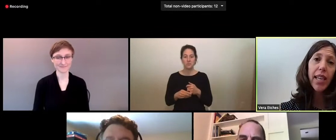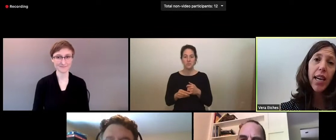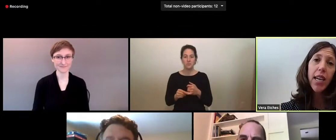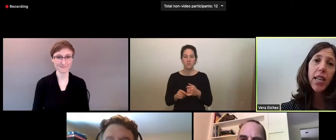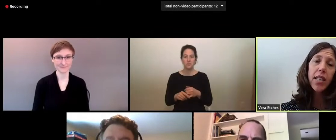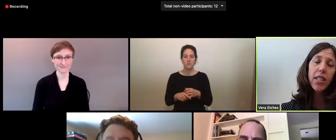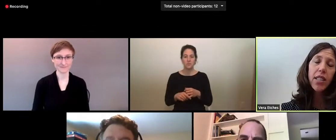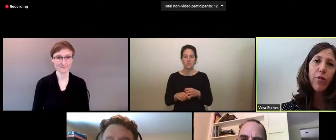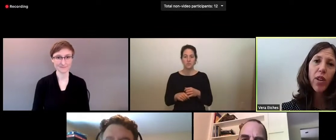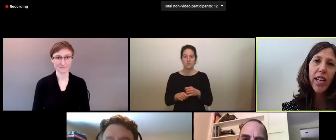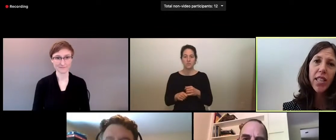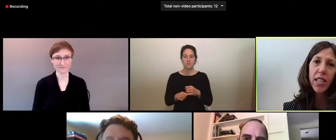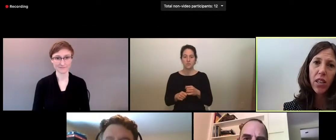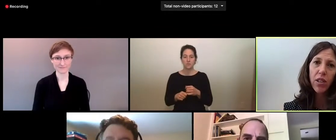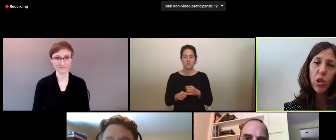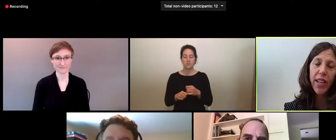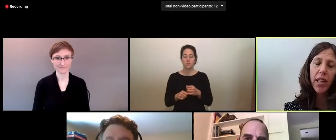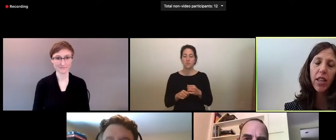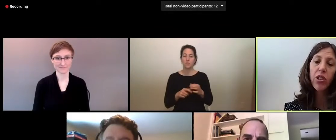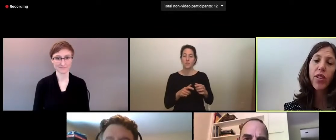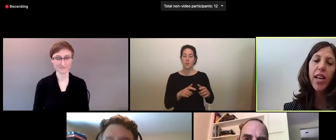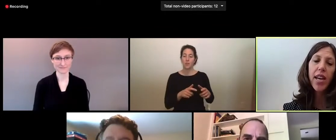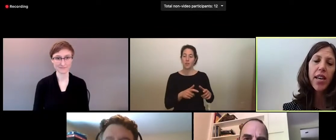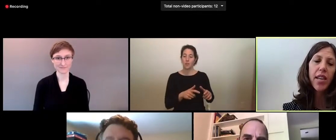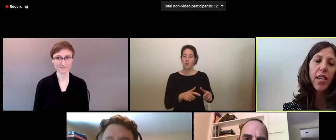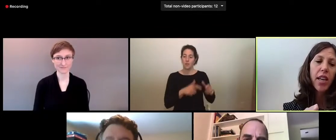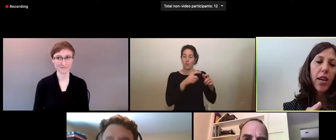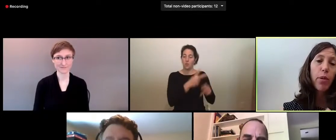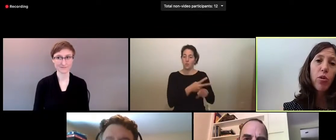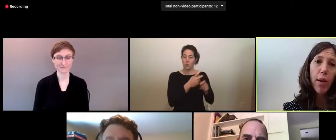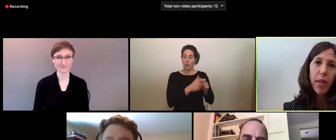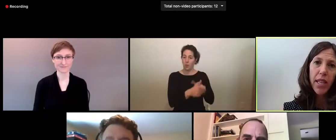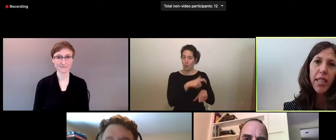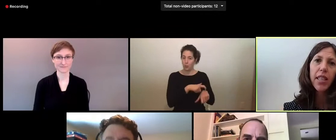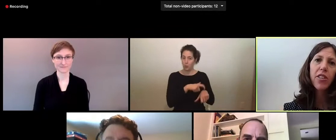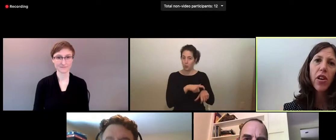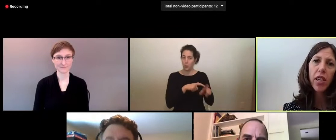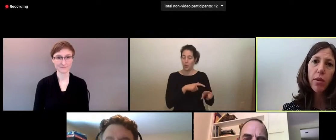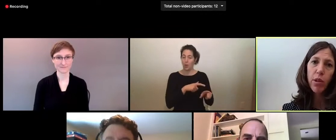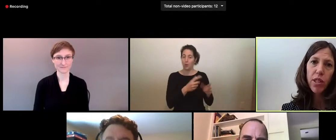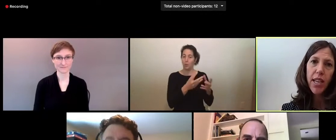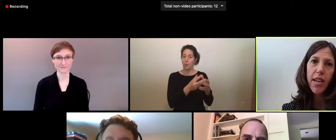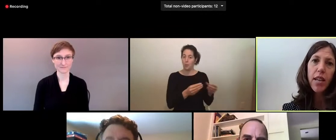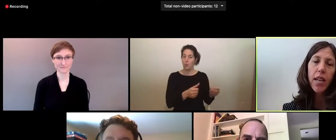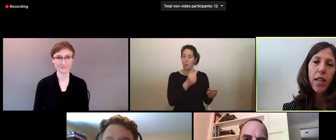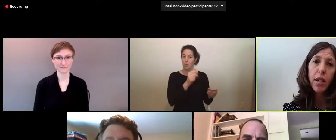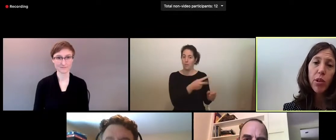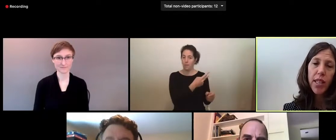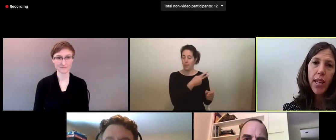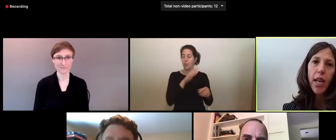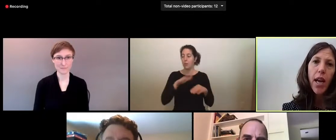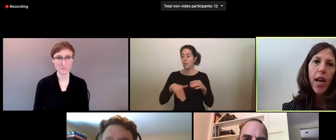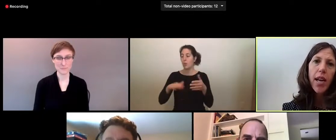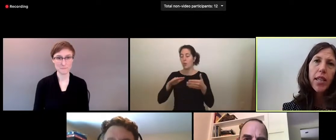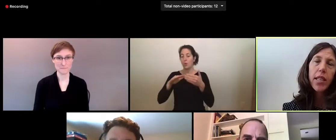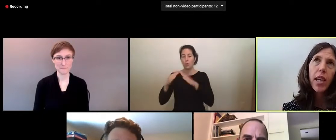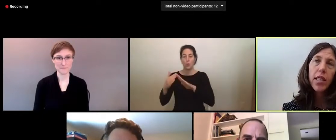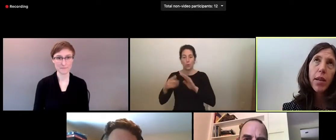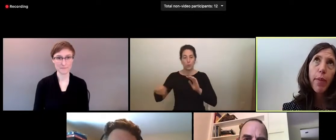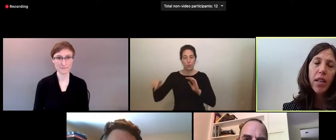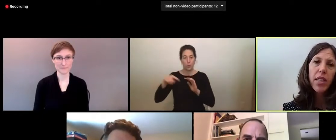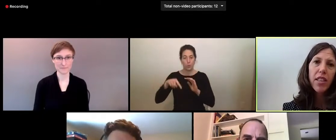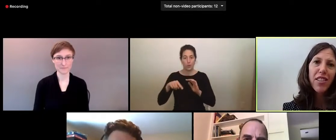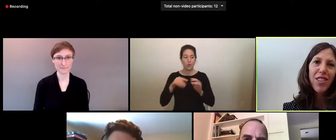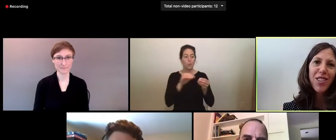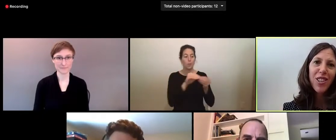diminution dans les cas, dans les foyers de soins de longue durée est plus rapide que dans la communautaire. Communauté